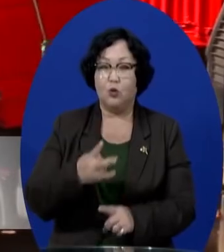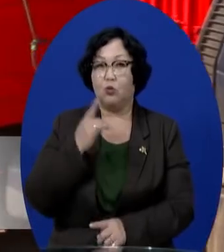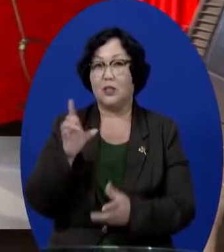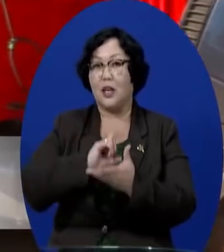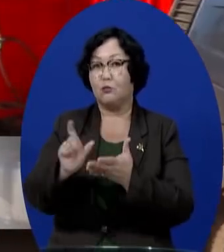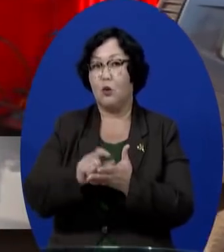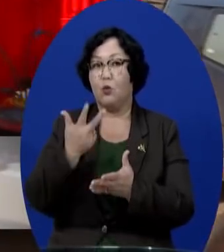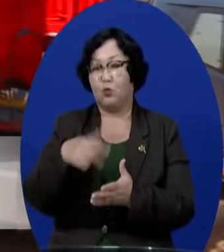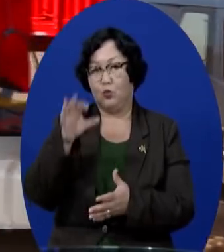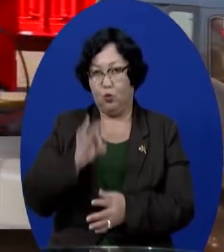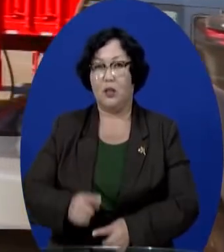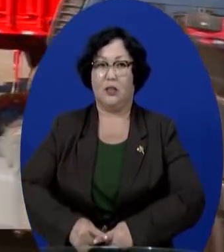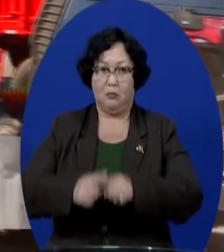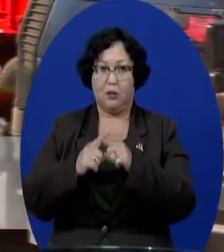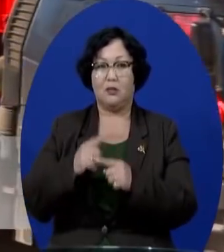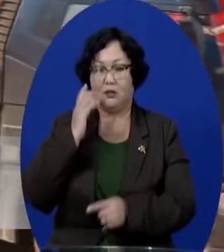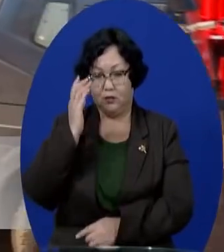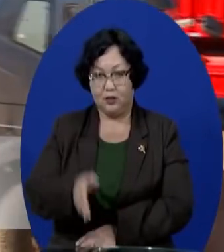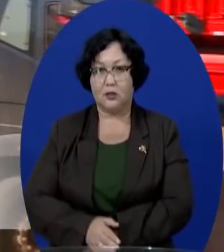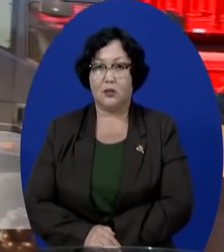экспорт 30% өсөх тооцоо гарсан байна.